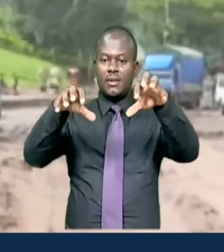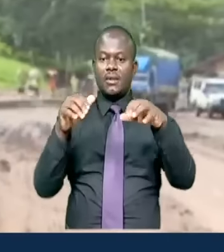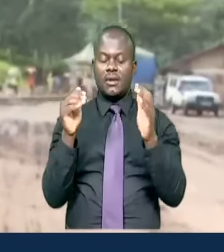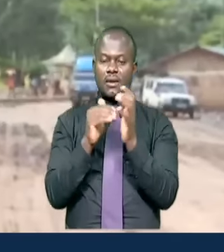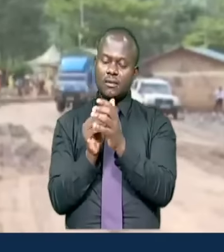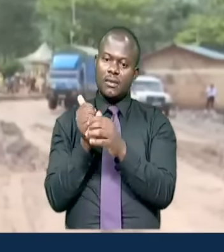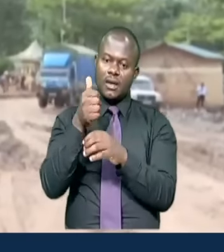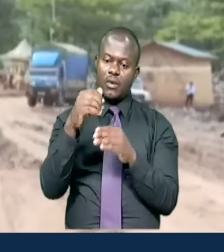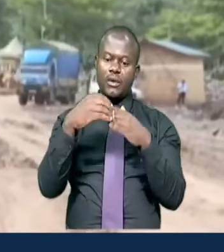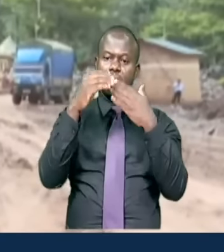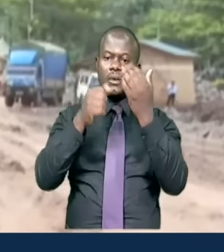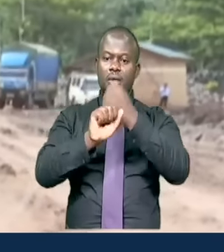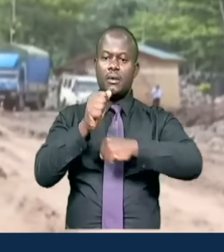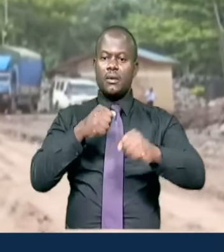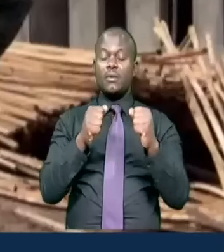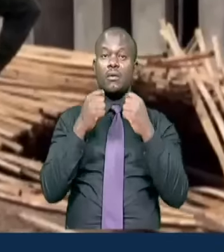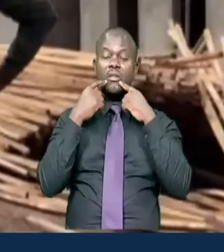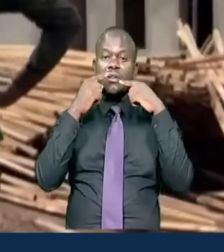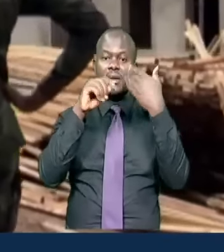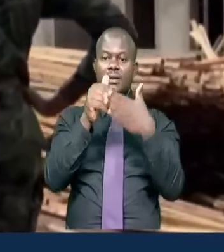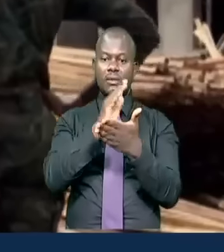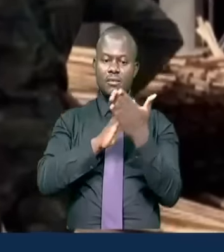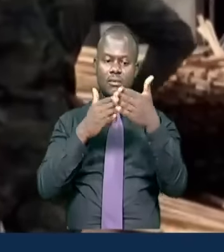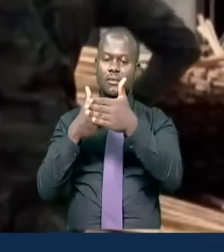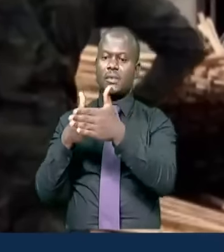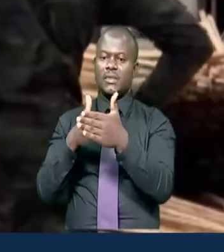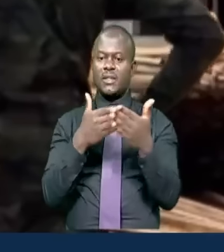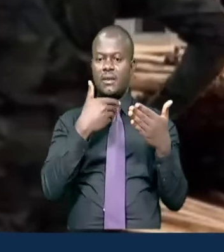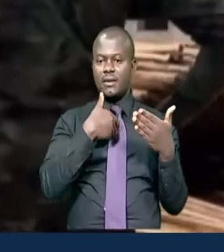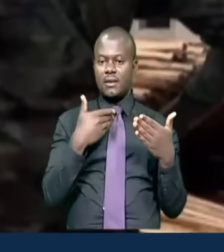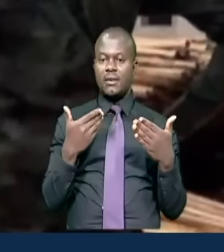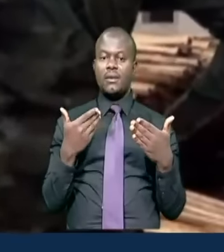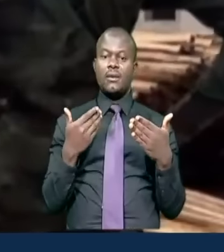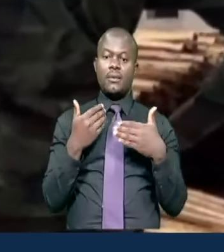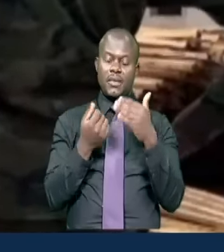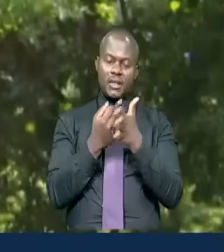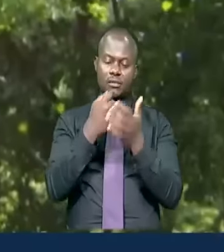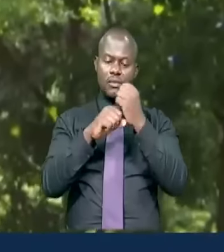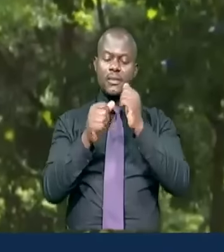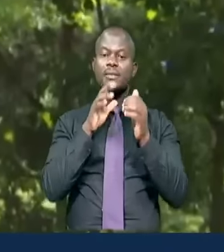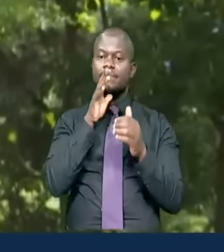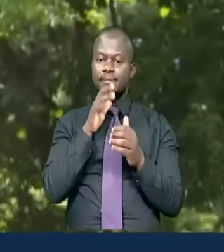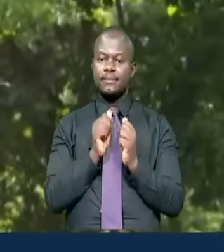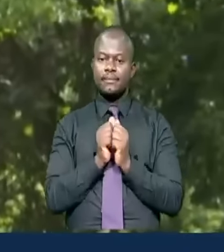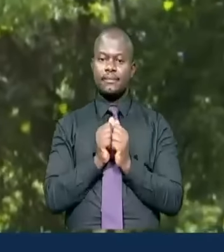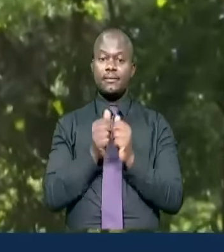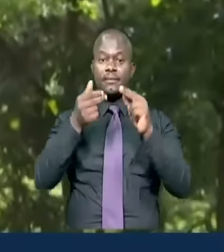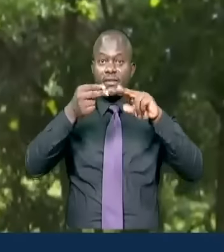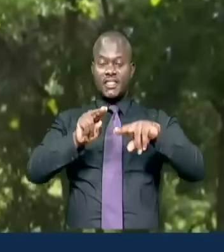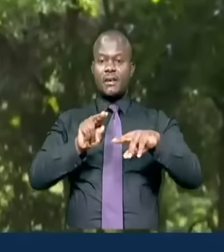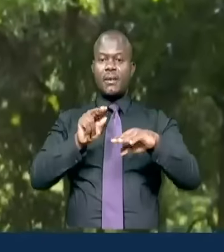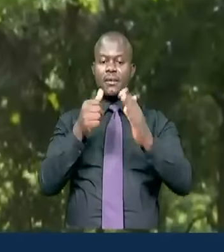nawe ukuriye iyi mirimo unavuga zimwe mu mbogamizi bagiye bahura nazo bigatuma imirimo itinda habaye ibibazo